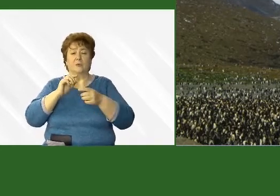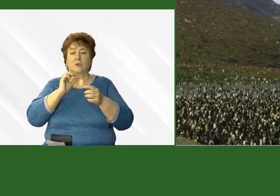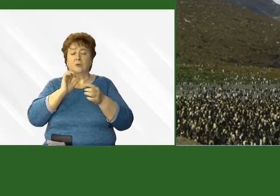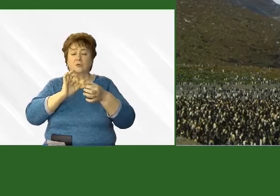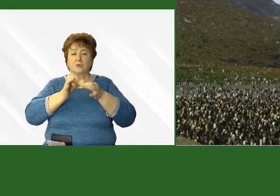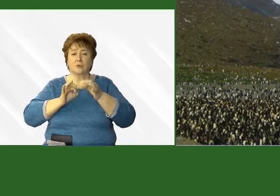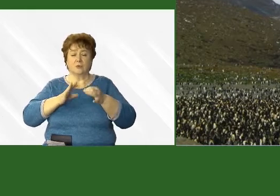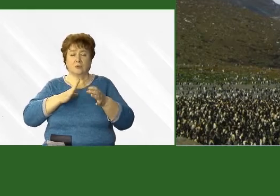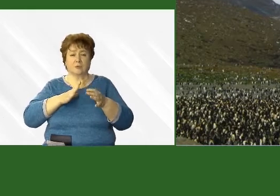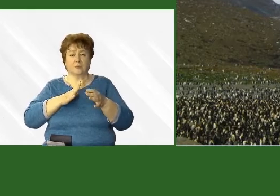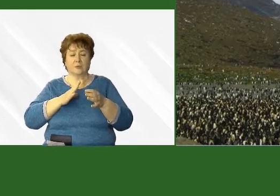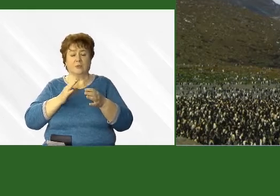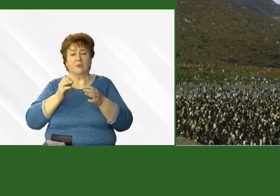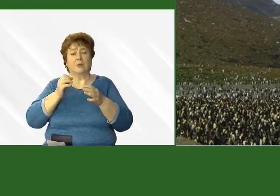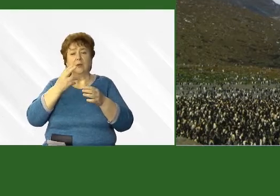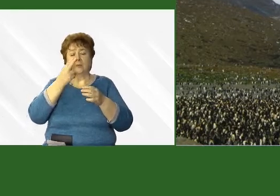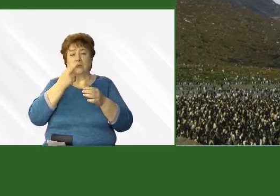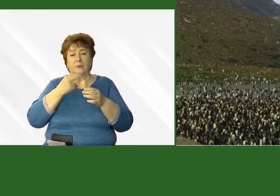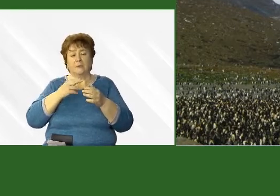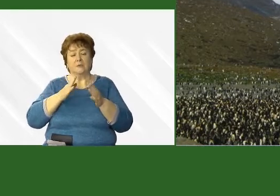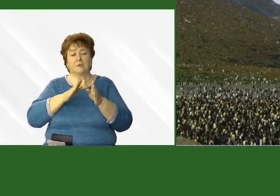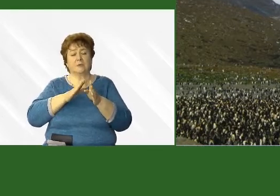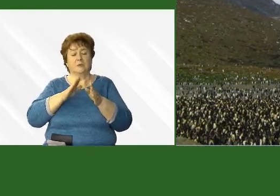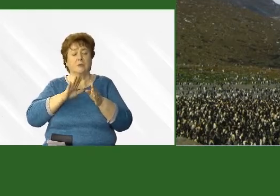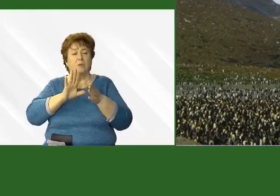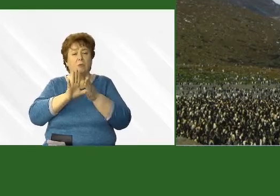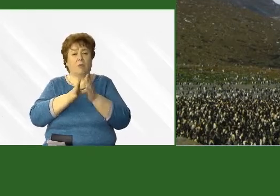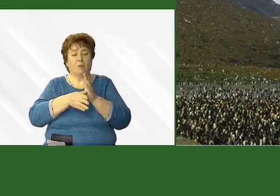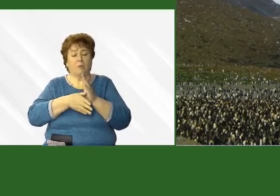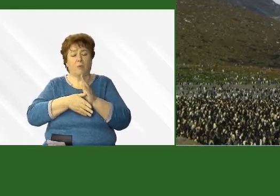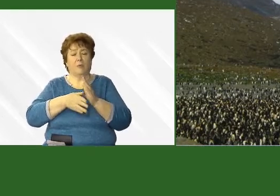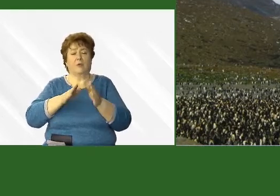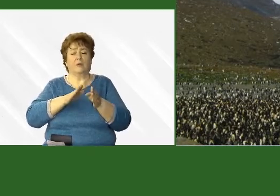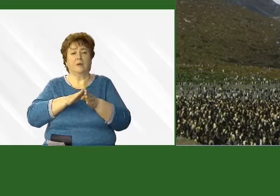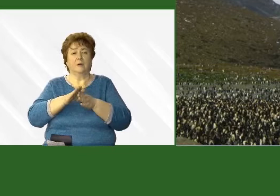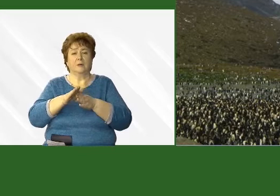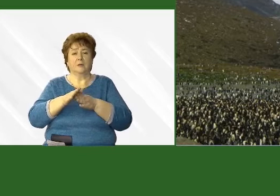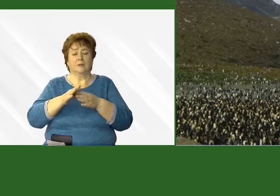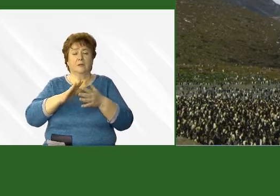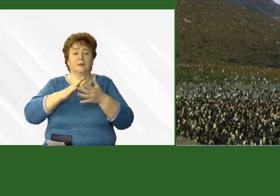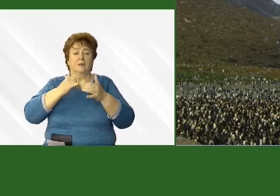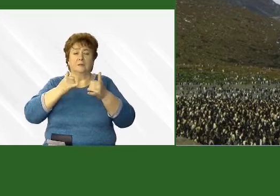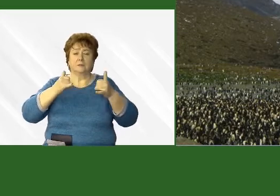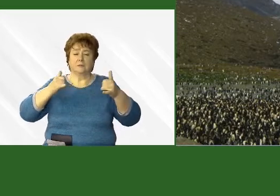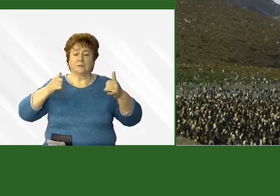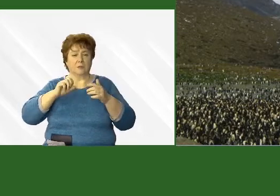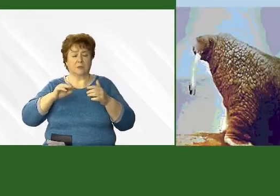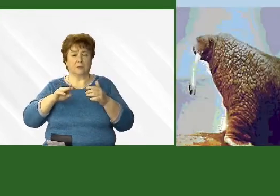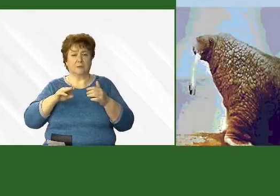сложно. Процессы адаптации протекали очень медленно, растягивались на сотни тысяч